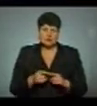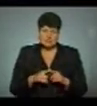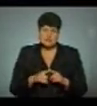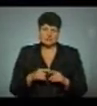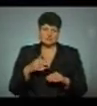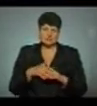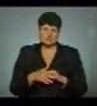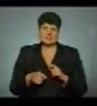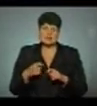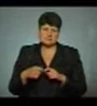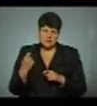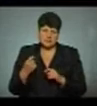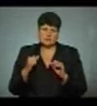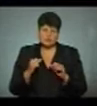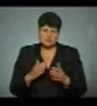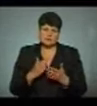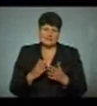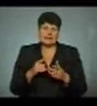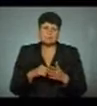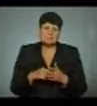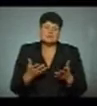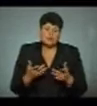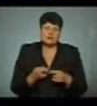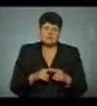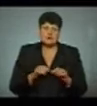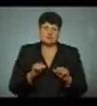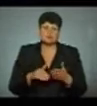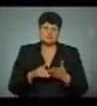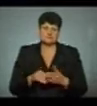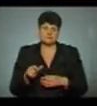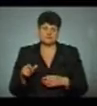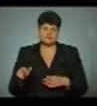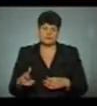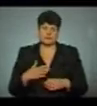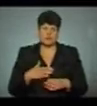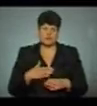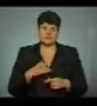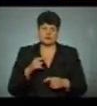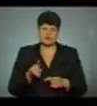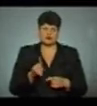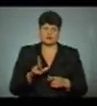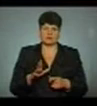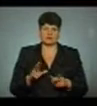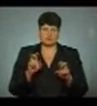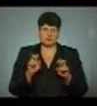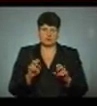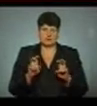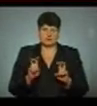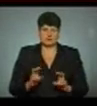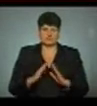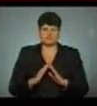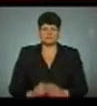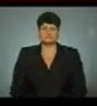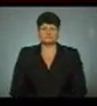очевидно, ті збитки, які потенційно може понести місто, але це хоч якась можливість компенсувати нашим людям те, що вони будуть приймати при зупинку діяльності.